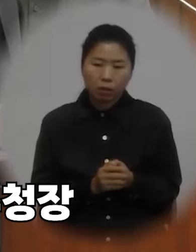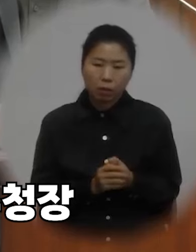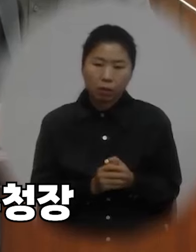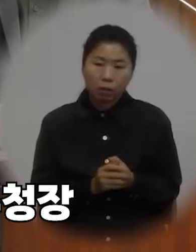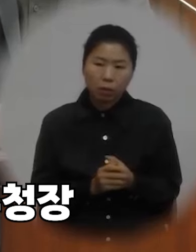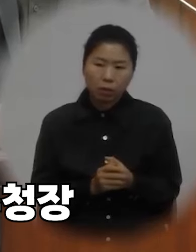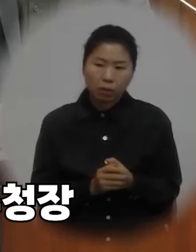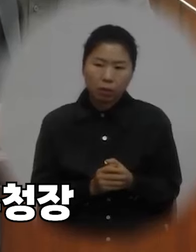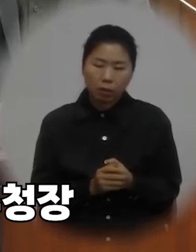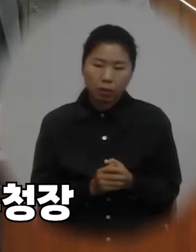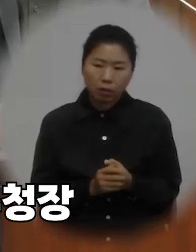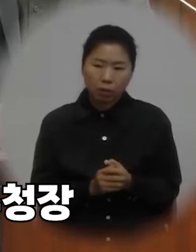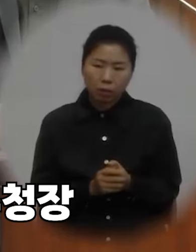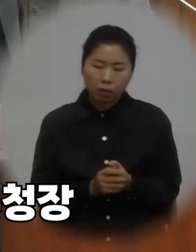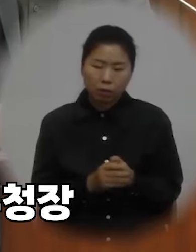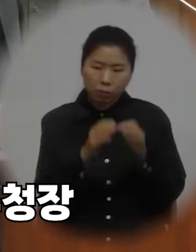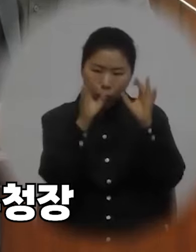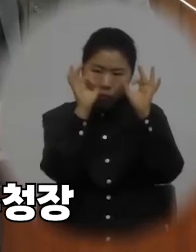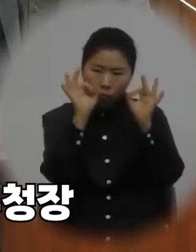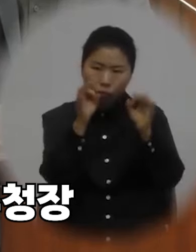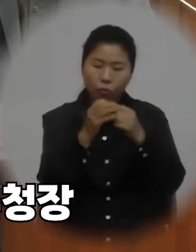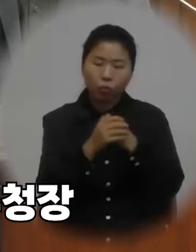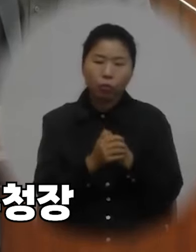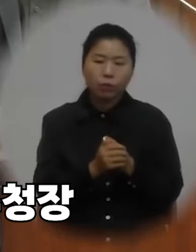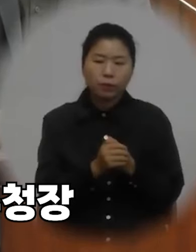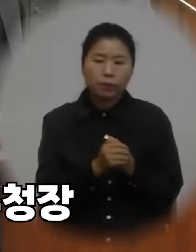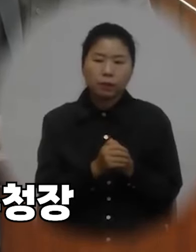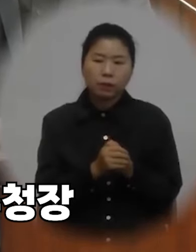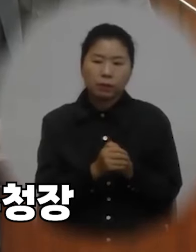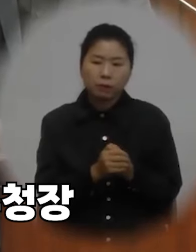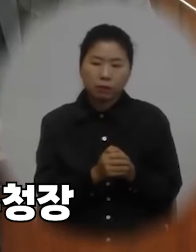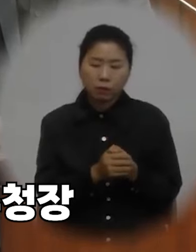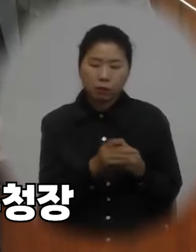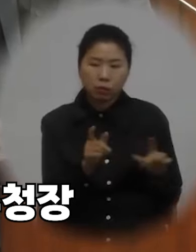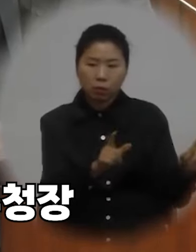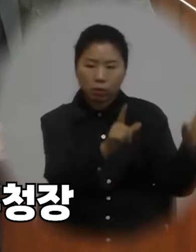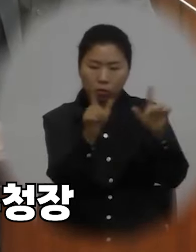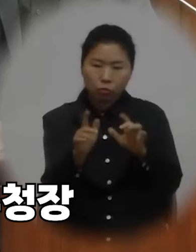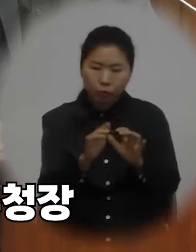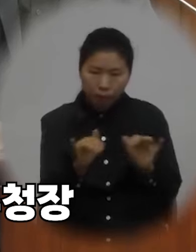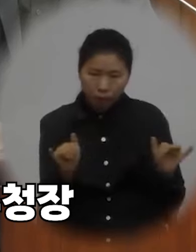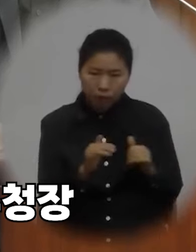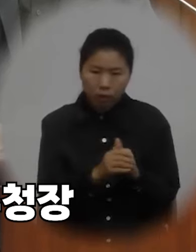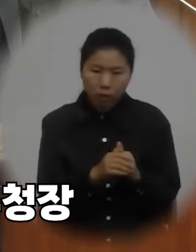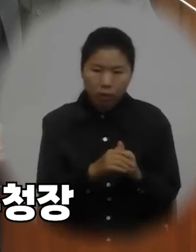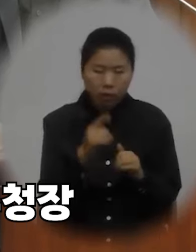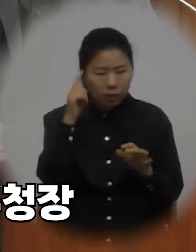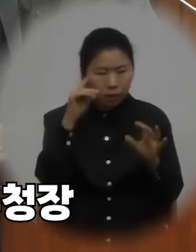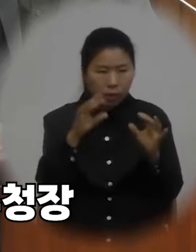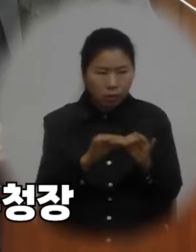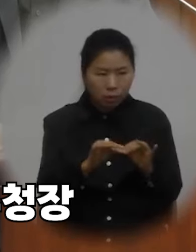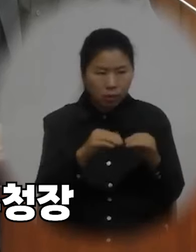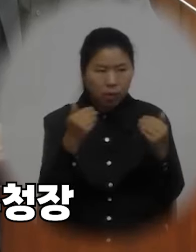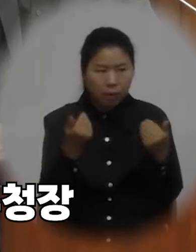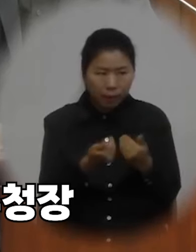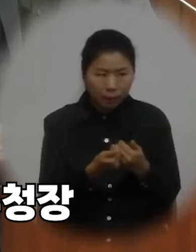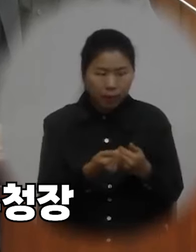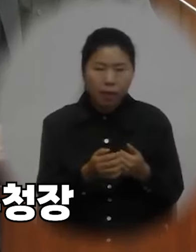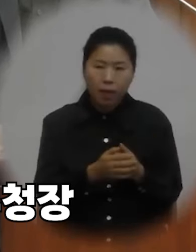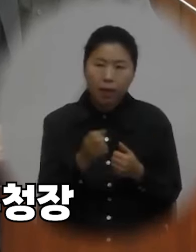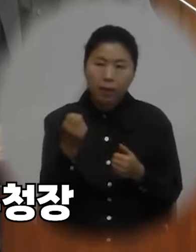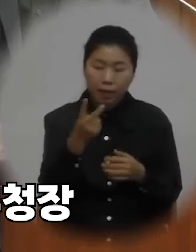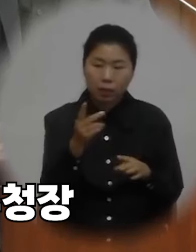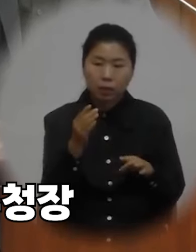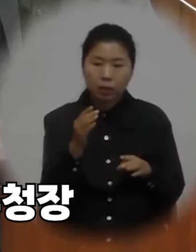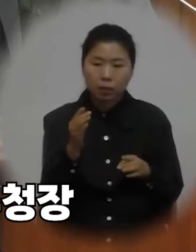만들어져서 그 정비계획안을 보고 거기에 대해서 주민들이 이제 찬성이냐 반대냐를